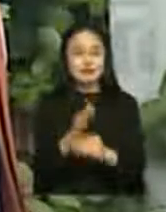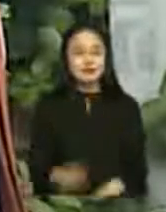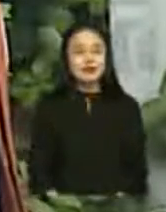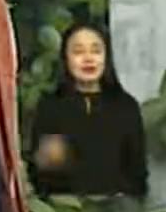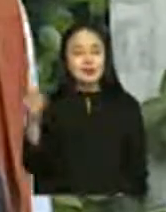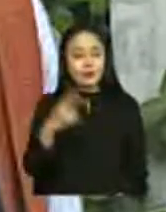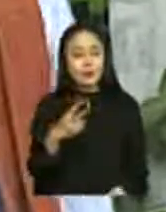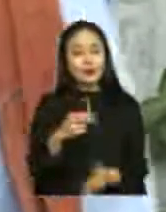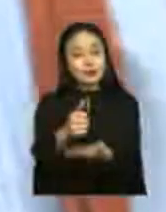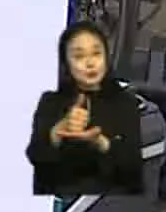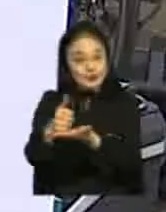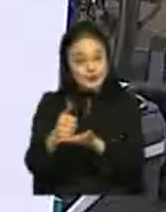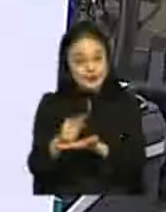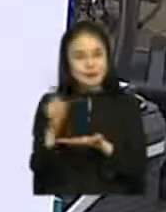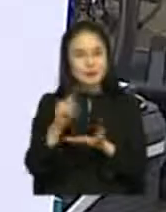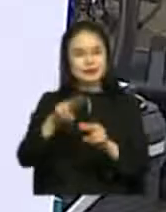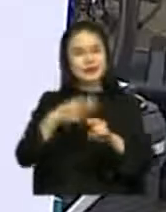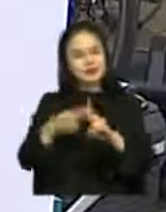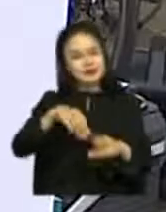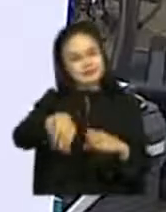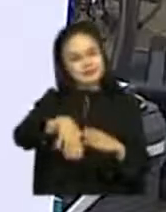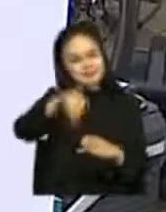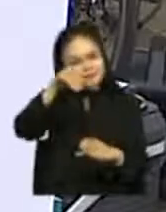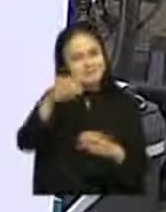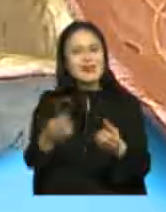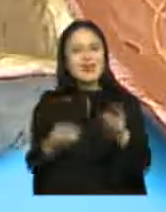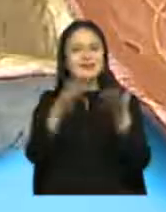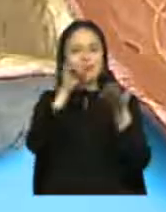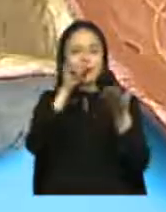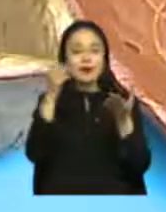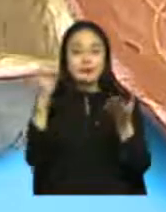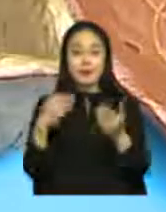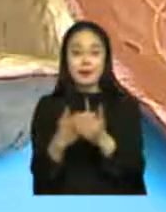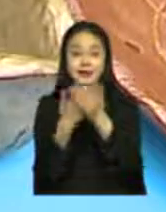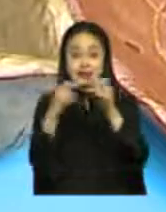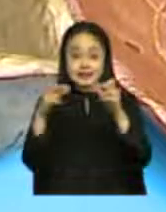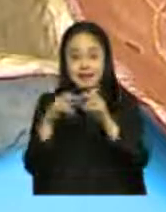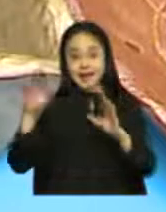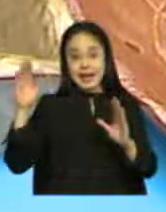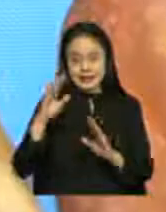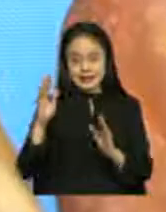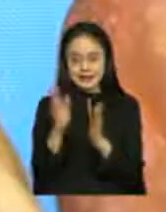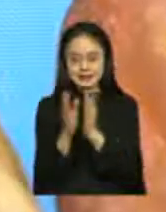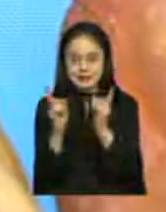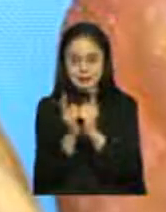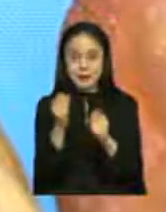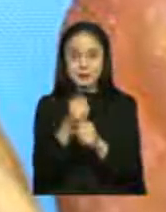펼쳐졌습니다. 더불어 발달 장애 아동들이 직접 빚은 도자기 제품으로 자율 기부